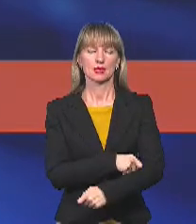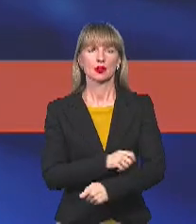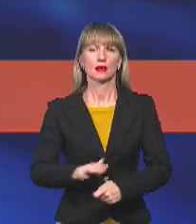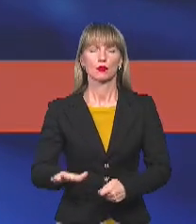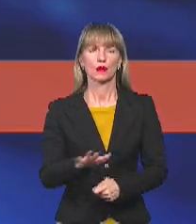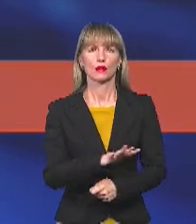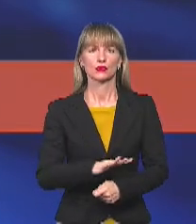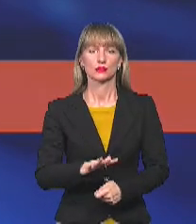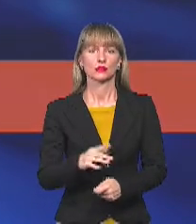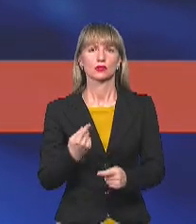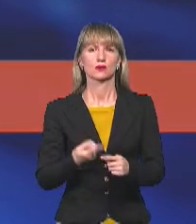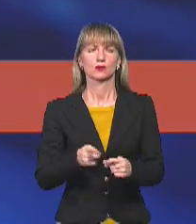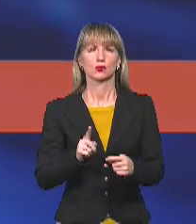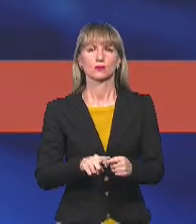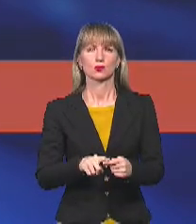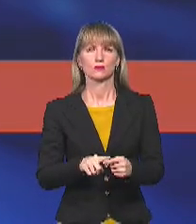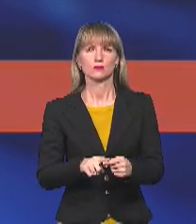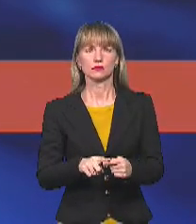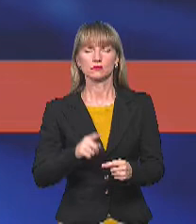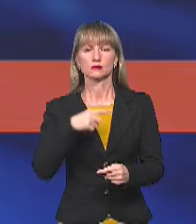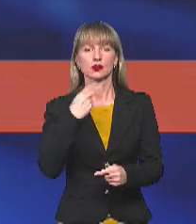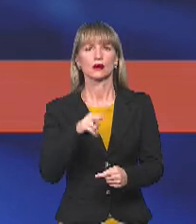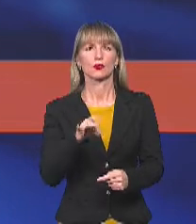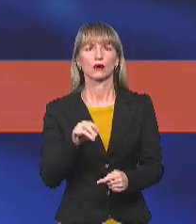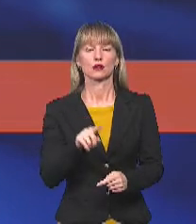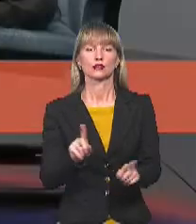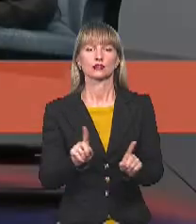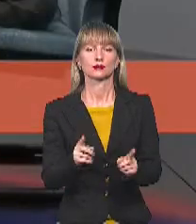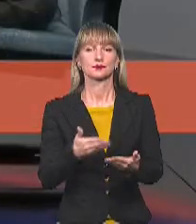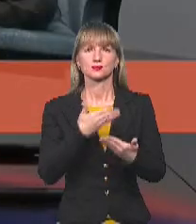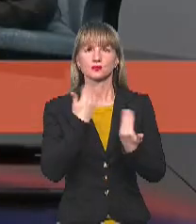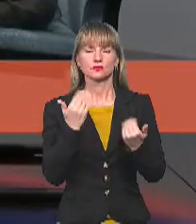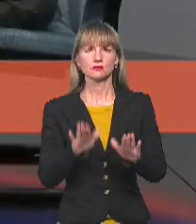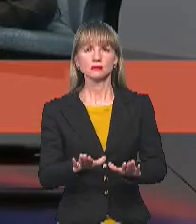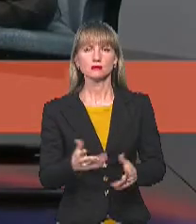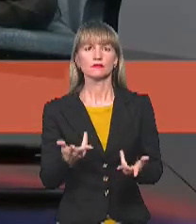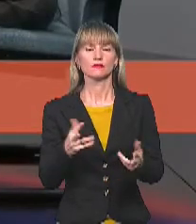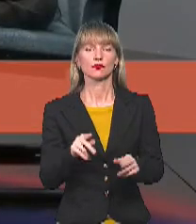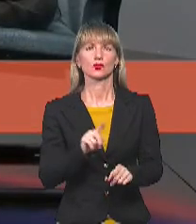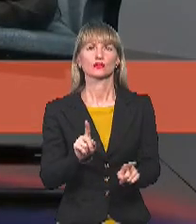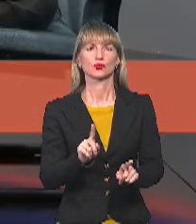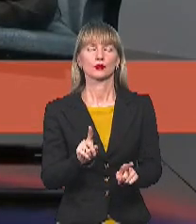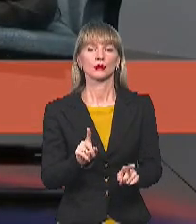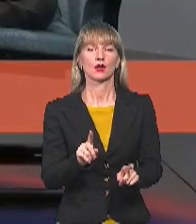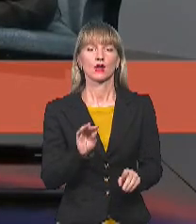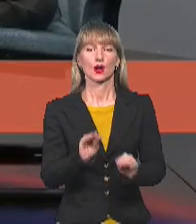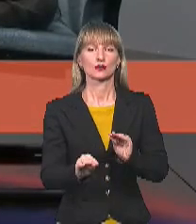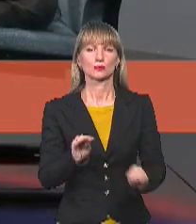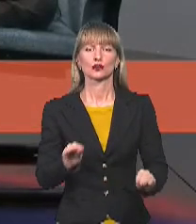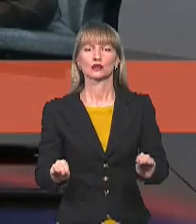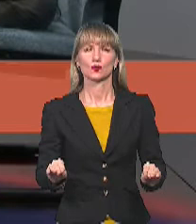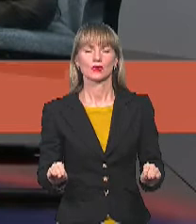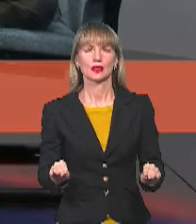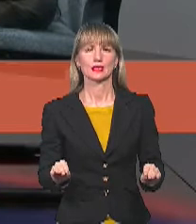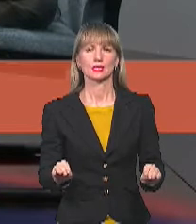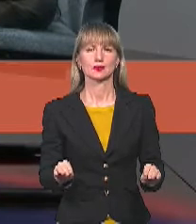площі. Тому казати про те, що відсутні місця для того, щоб розміщувати